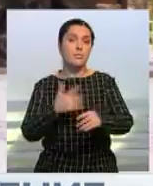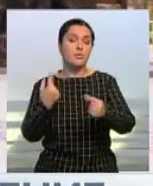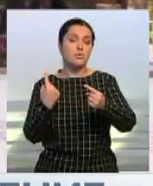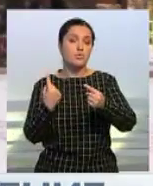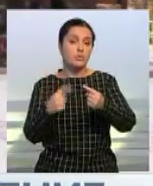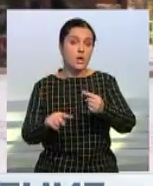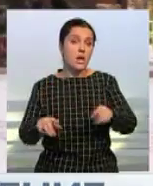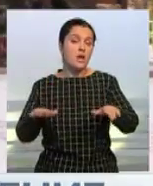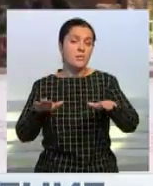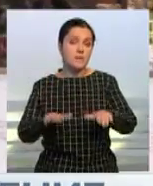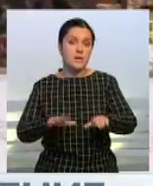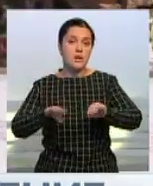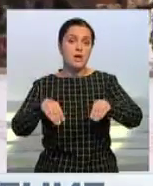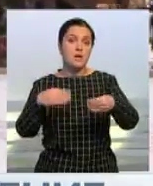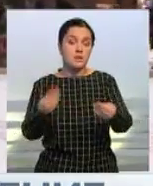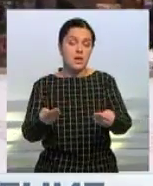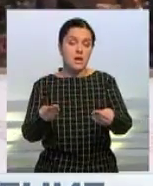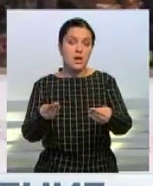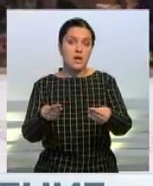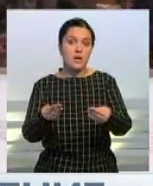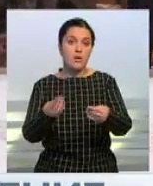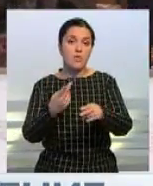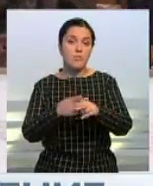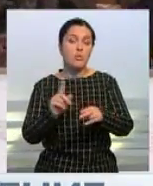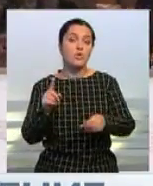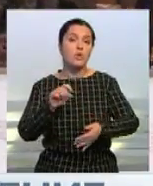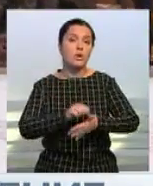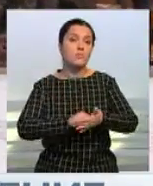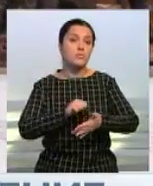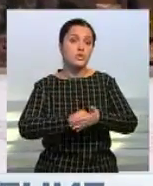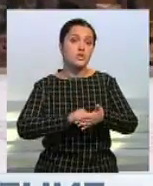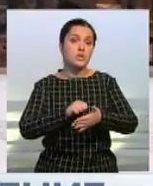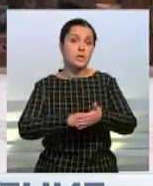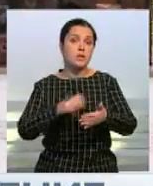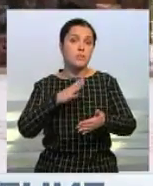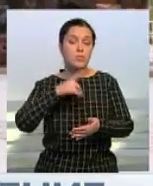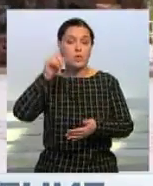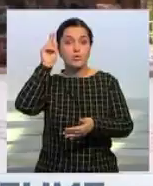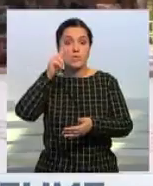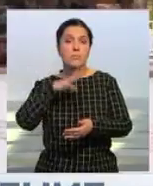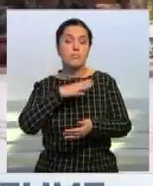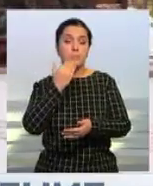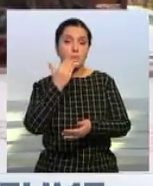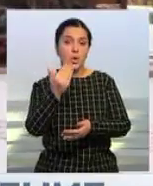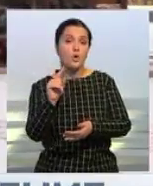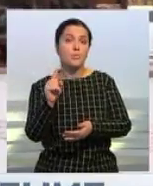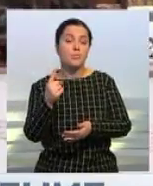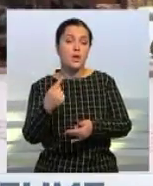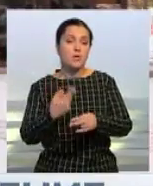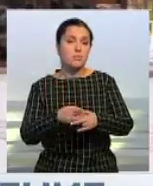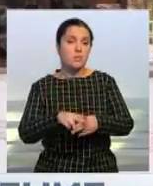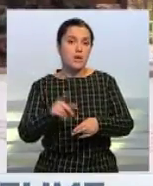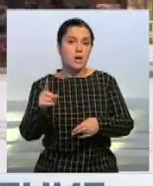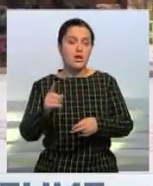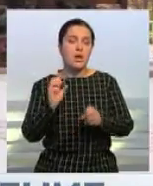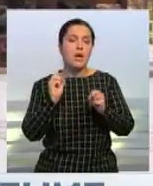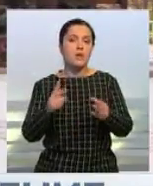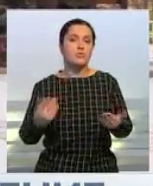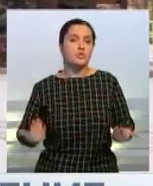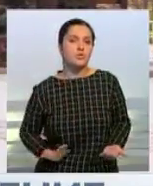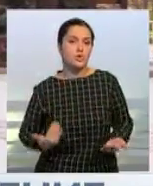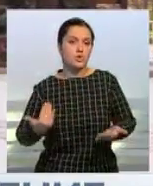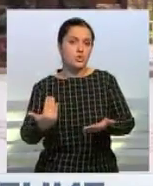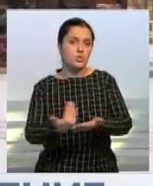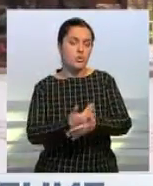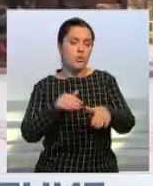были им предоставлены. Опять-таки, тогда, когда мы изучали, они говорили, что мы не уверены в том, что на новом